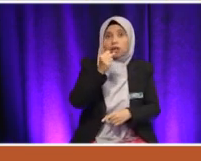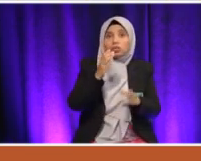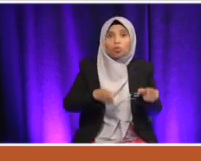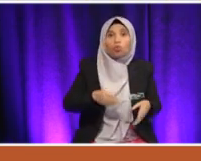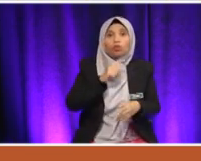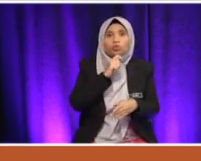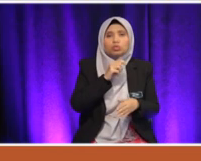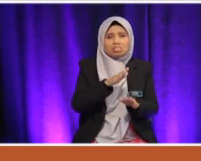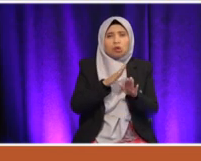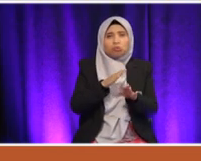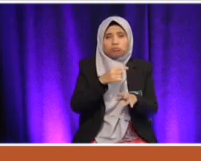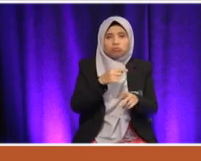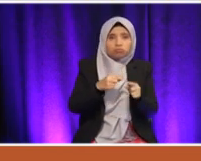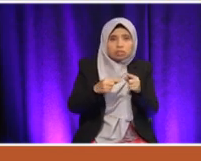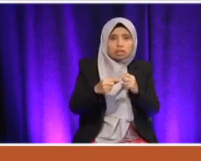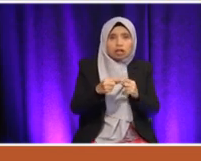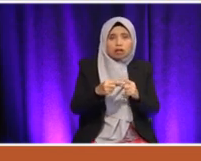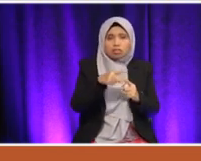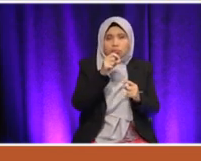untuk bergerak